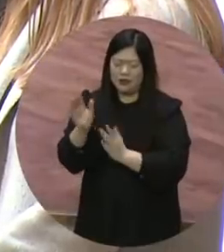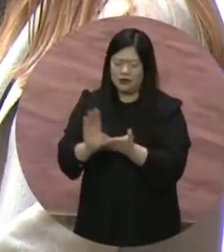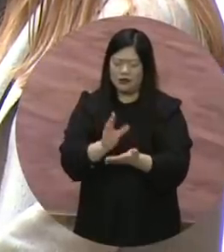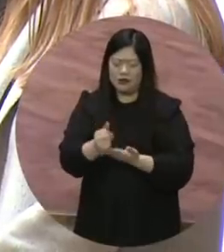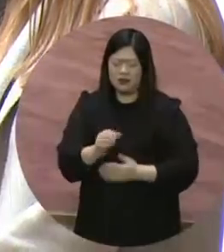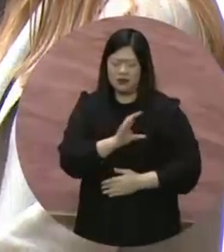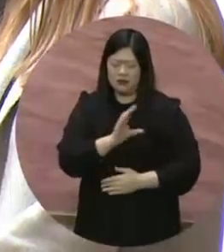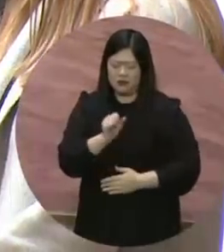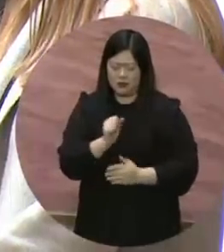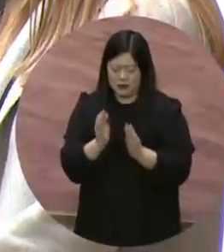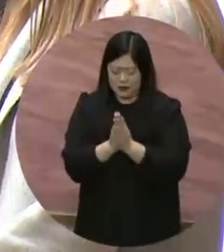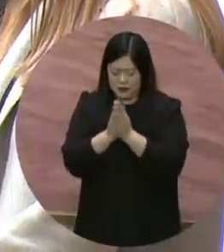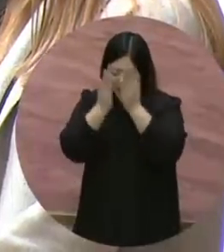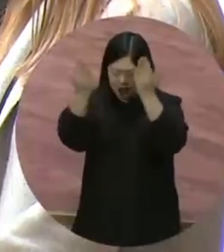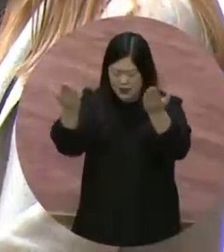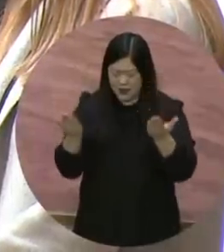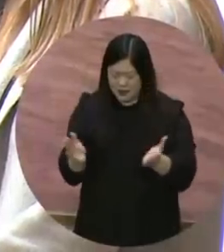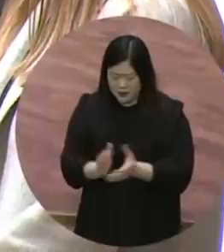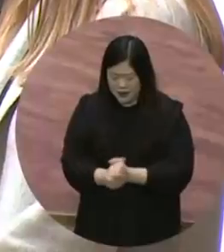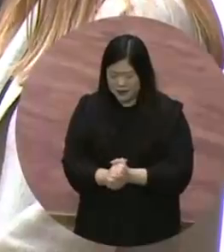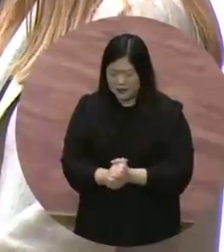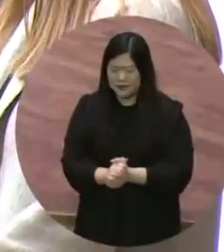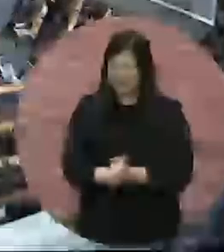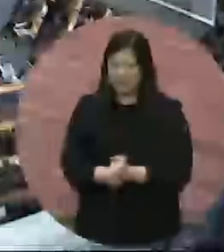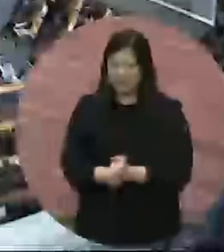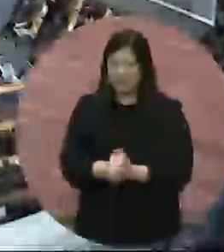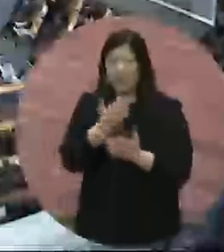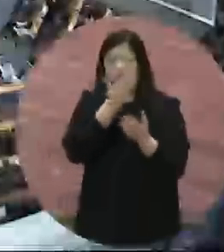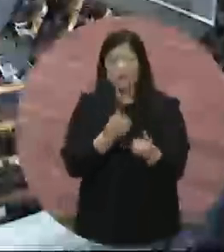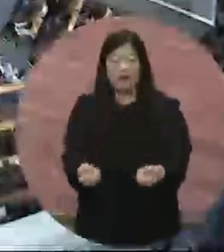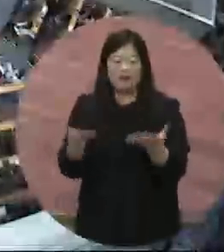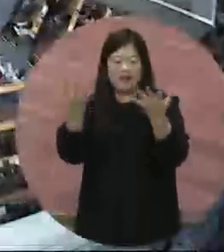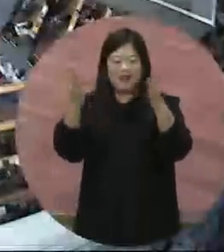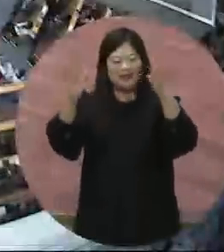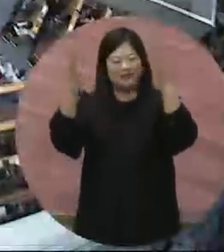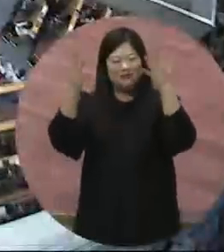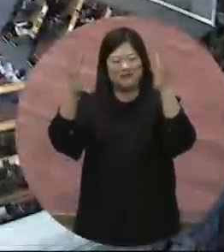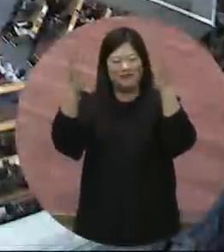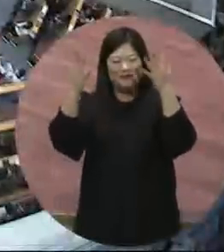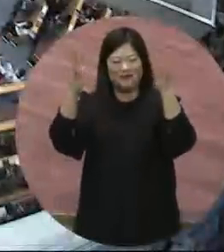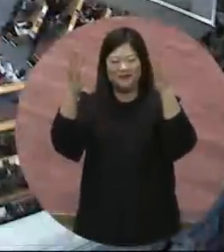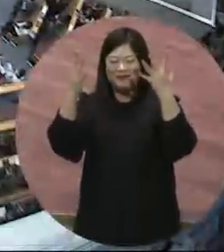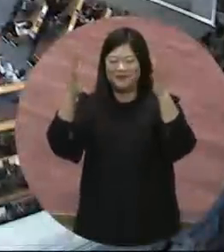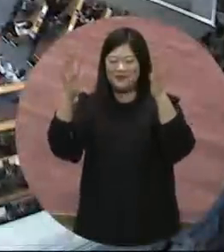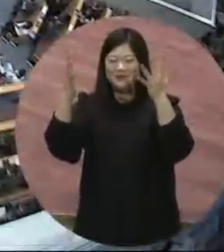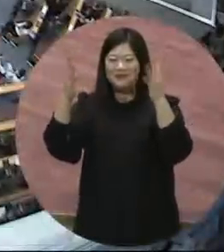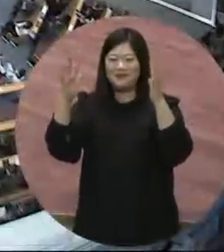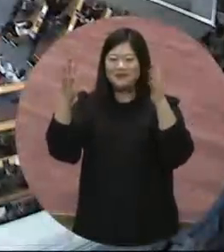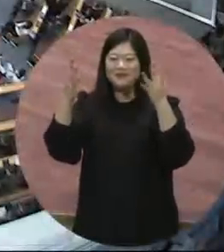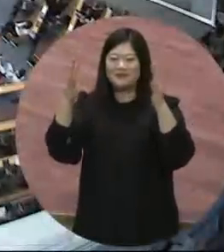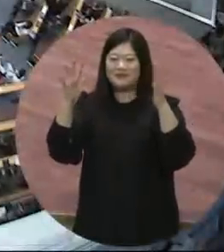그리스도를 받들어 축복 기도합니다. 아멘. 축하로 받고 하겠습니다. 인사하고 들어갑니다.